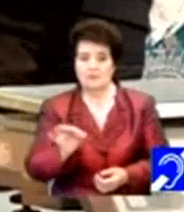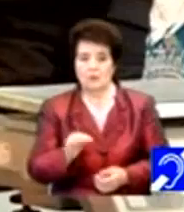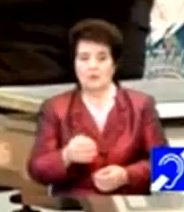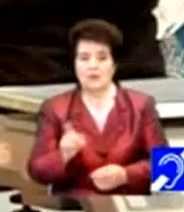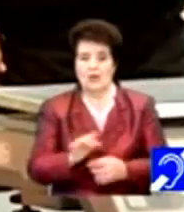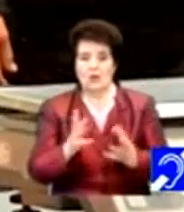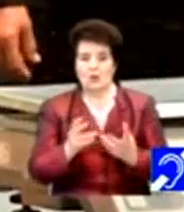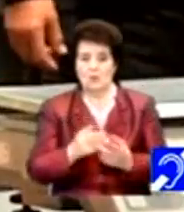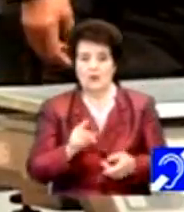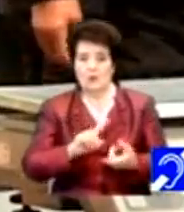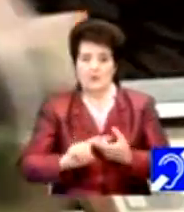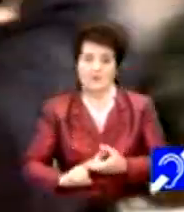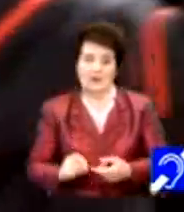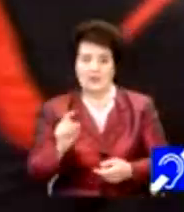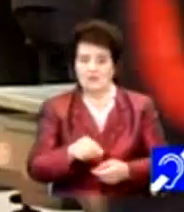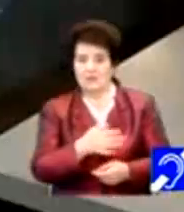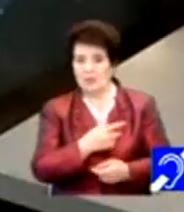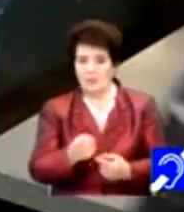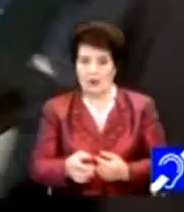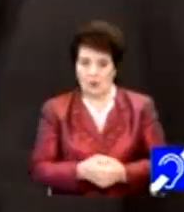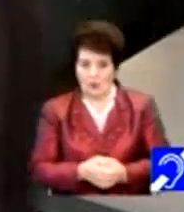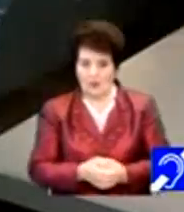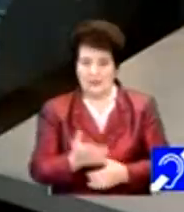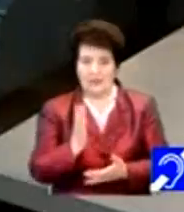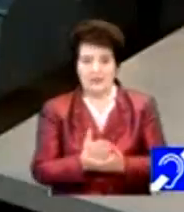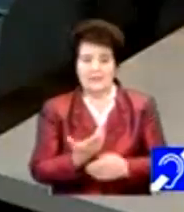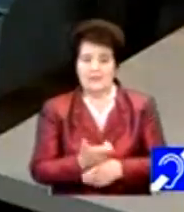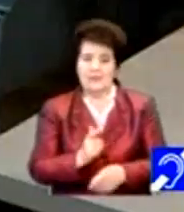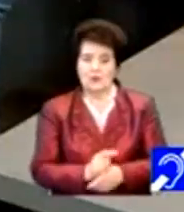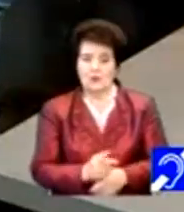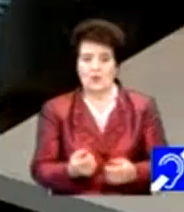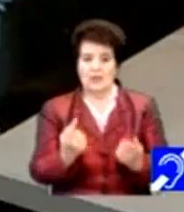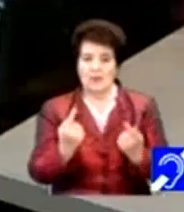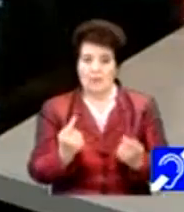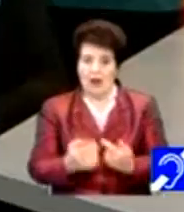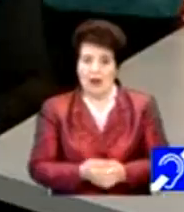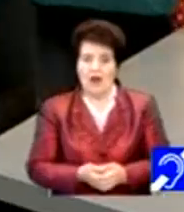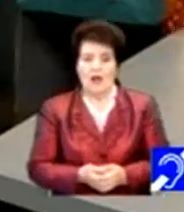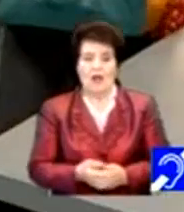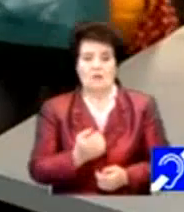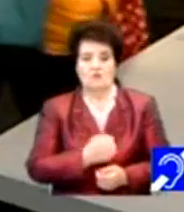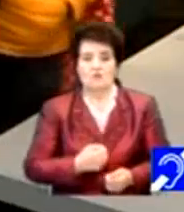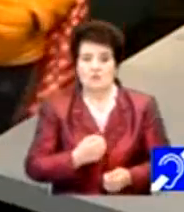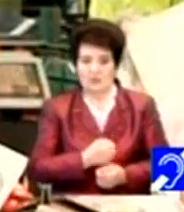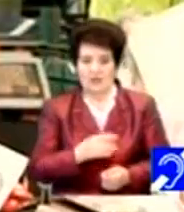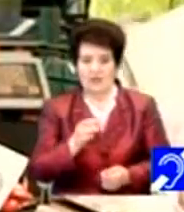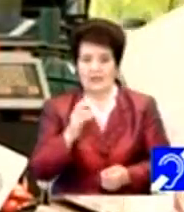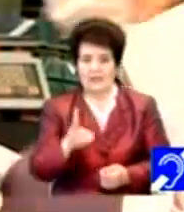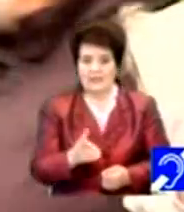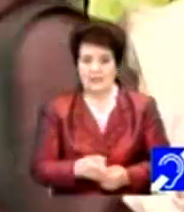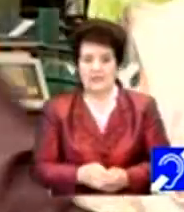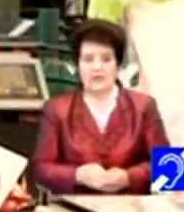de infectați în această perioadă este destul de mare și de aici rezultă și riscul de a